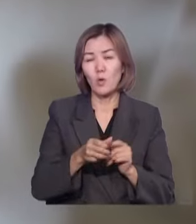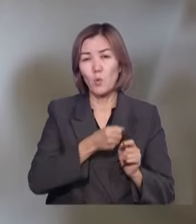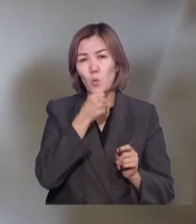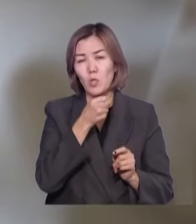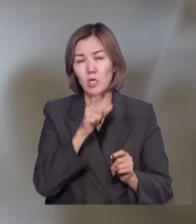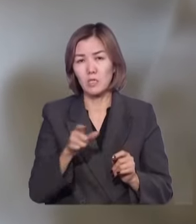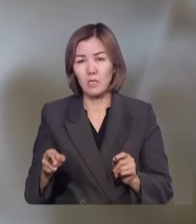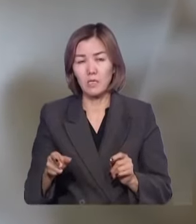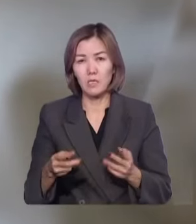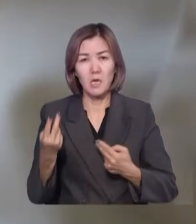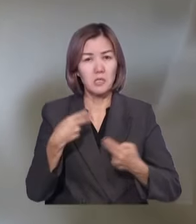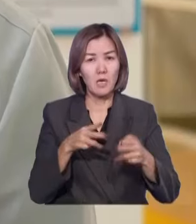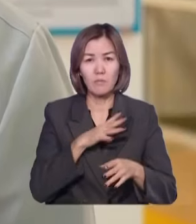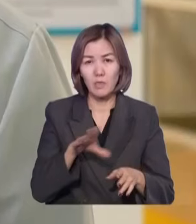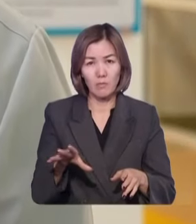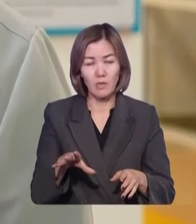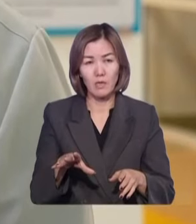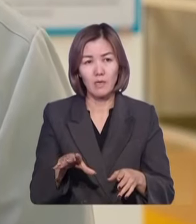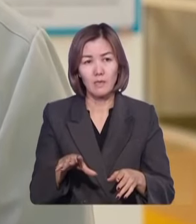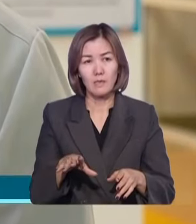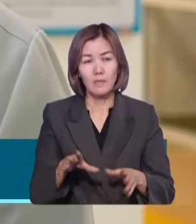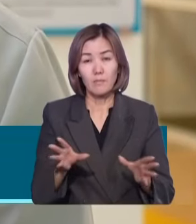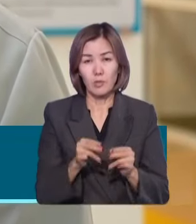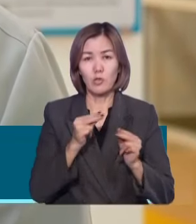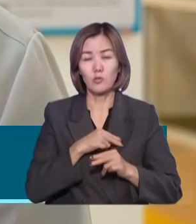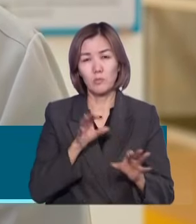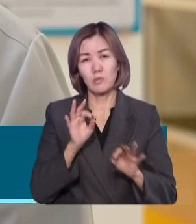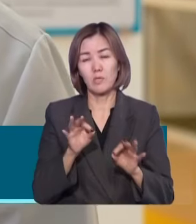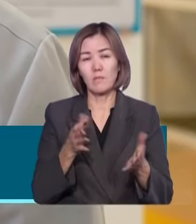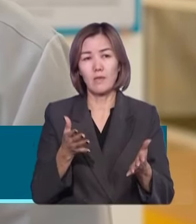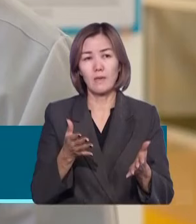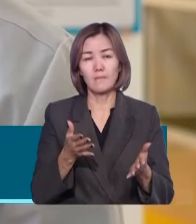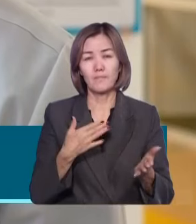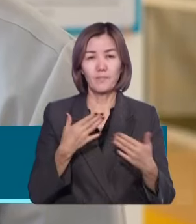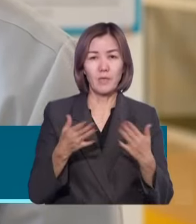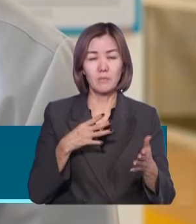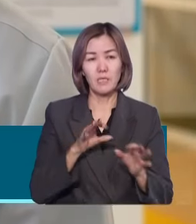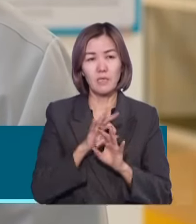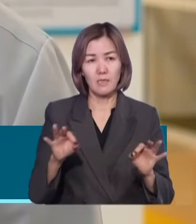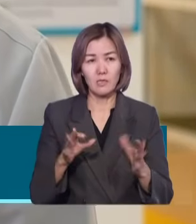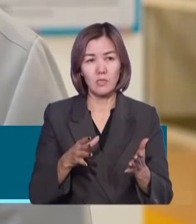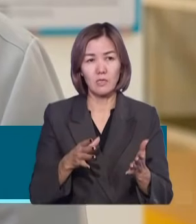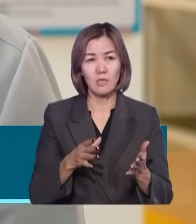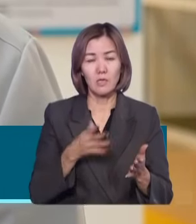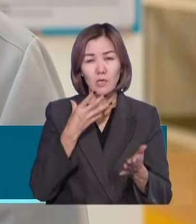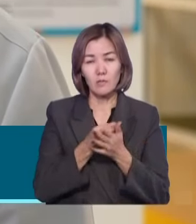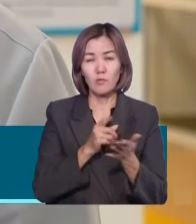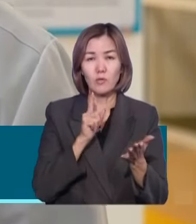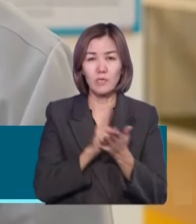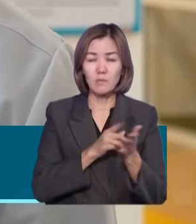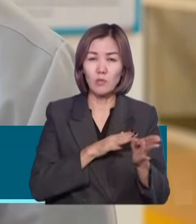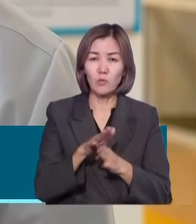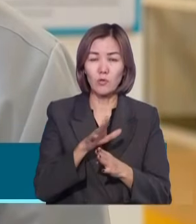aul turgundarına eşkanday şağım tüsken jok. Әріптестер жақсы қарым-қатынаста болды. Бізде өзінің қызметін жақсы орындап жүрген